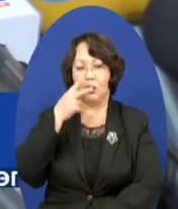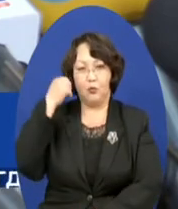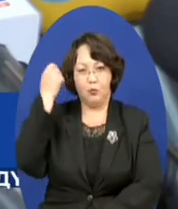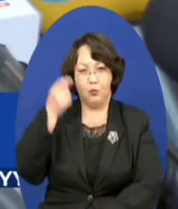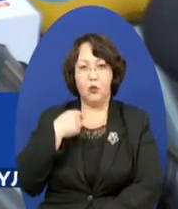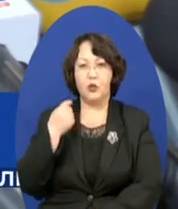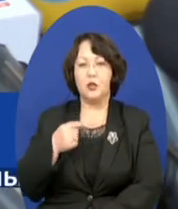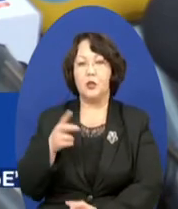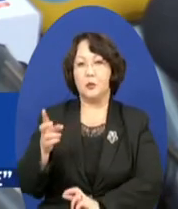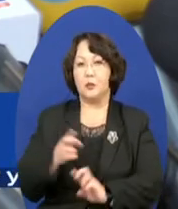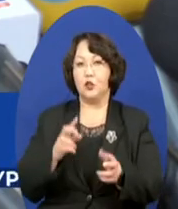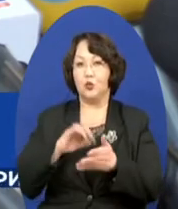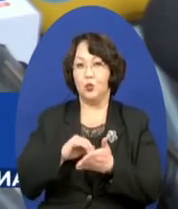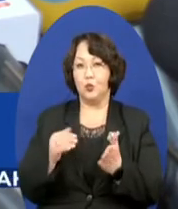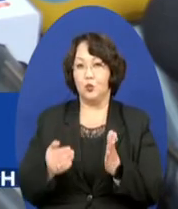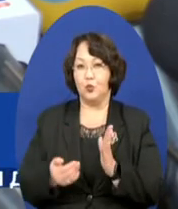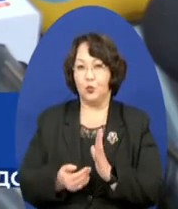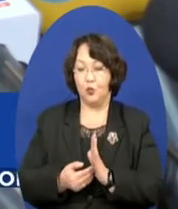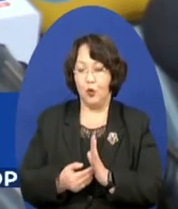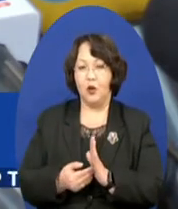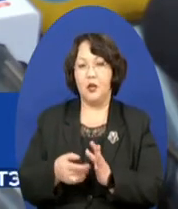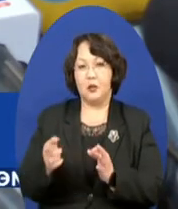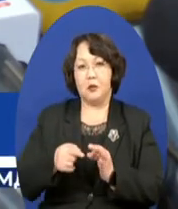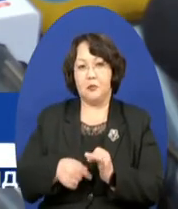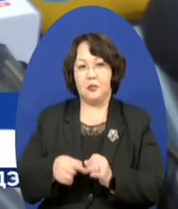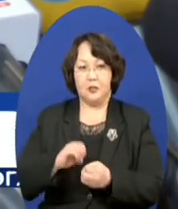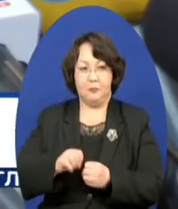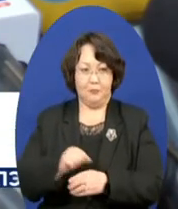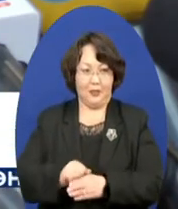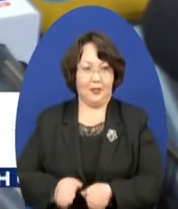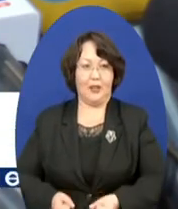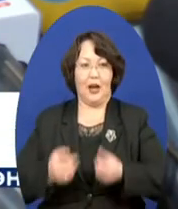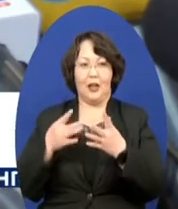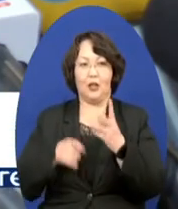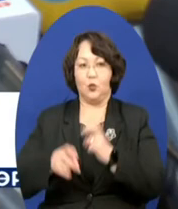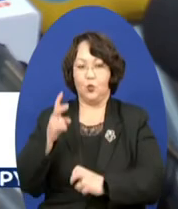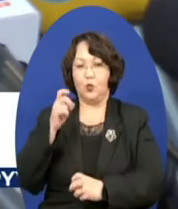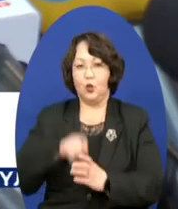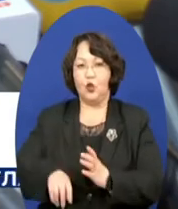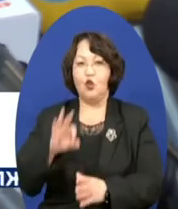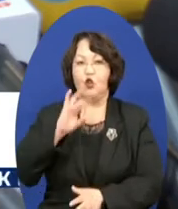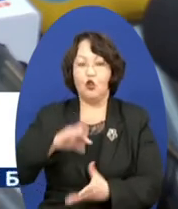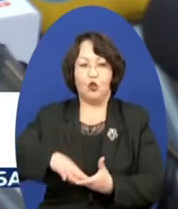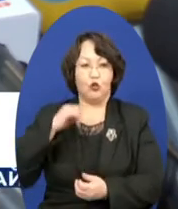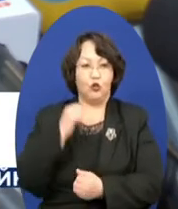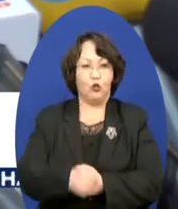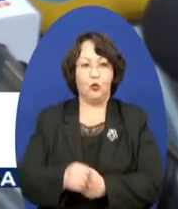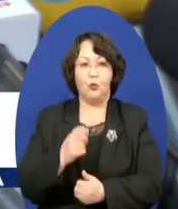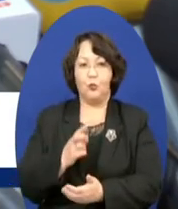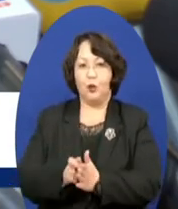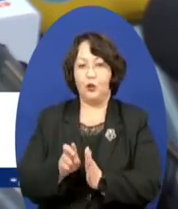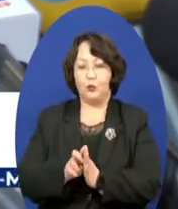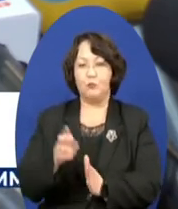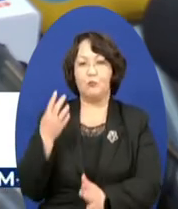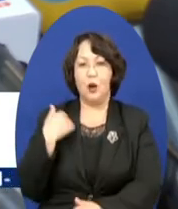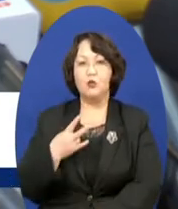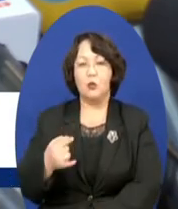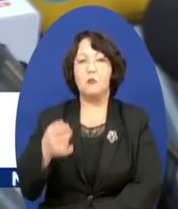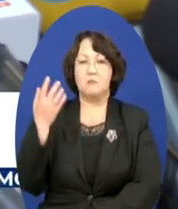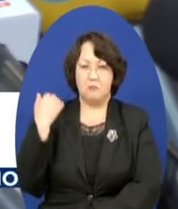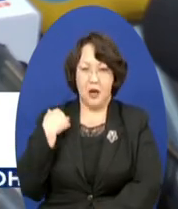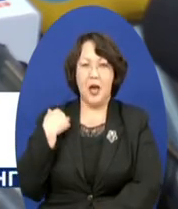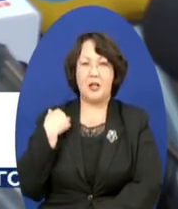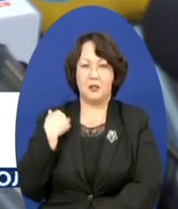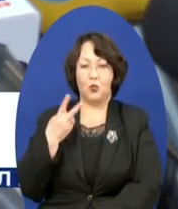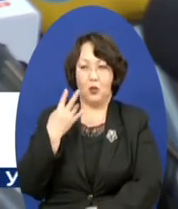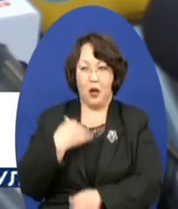байг тодорхой бизнес төлөвлөгөөнүүд бол бид гаргаж ажиллана. А энэ үйлдвэрт өрөө төлөх боломж байсныг үл байсан л багхгүй юу? Үйл